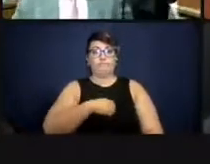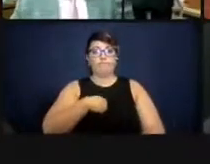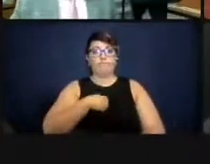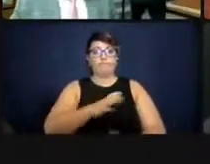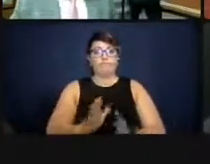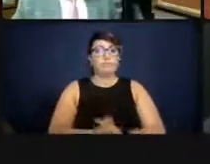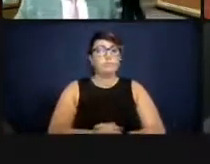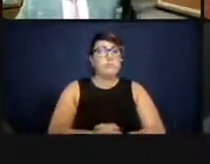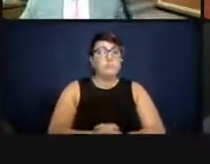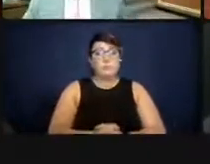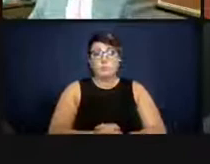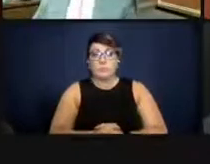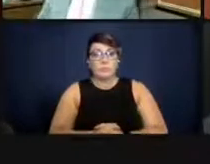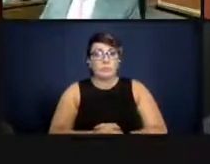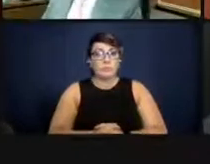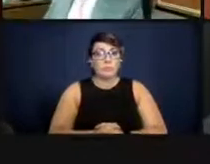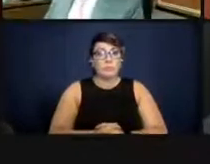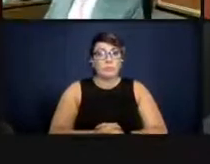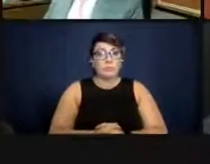Samahani.